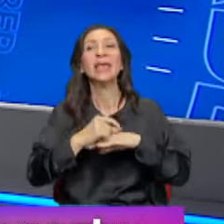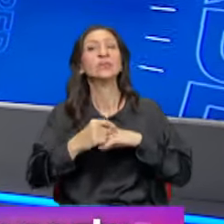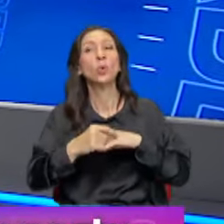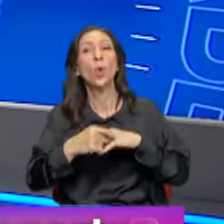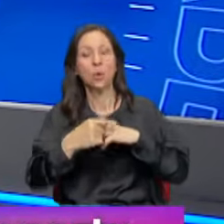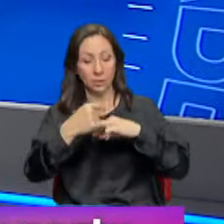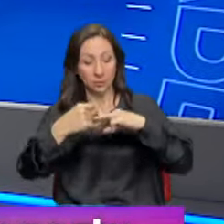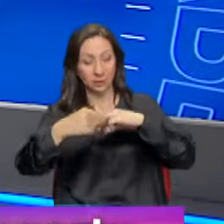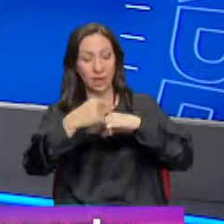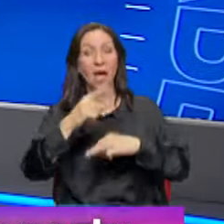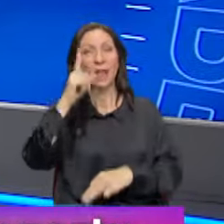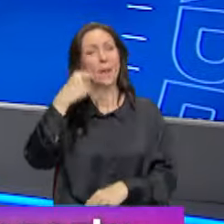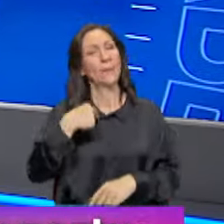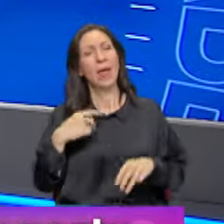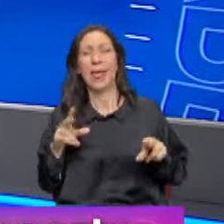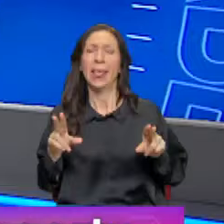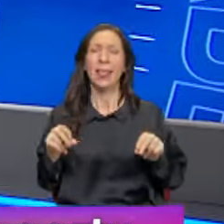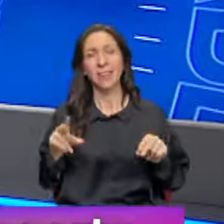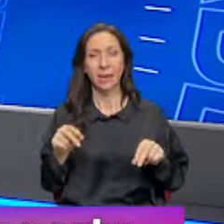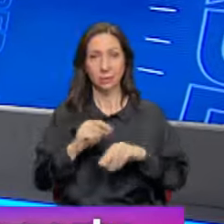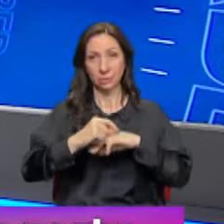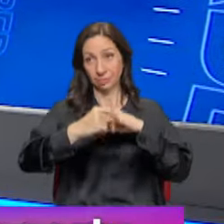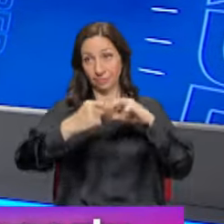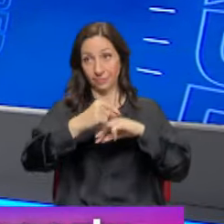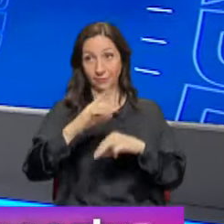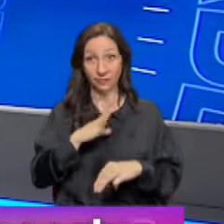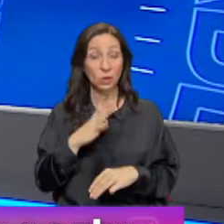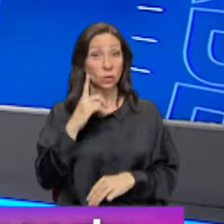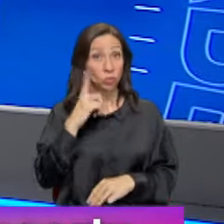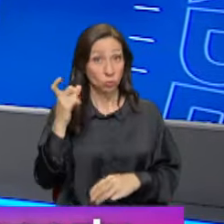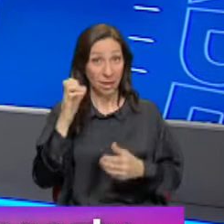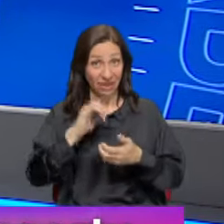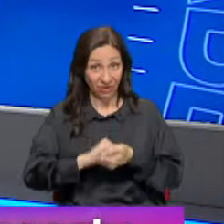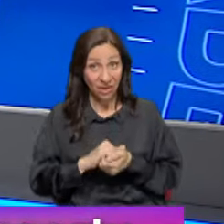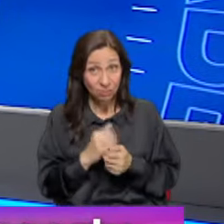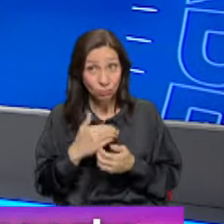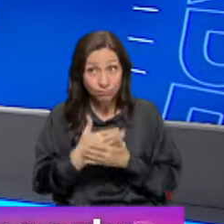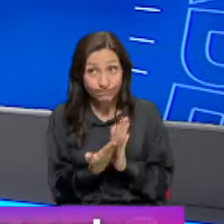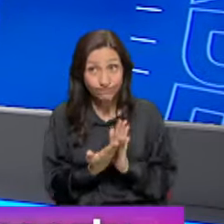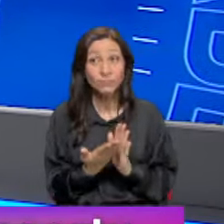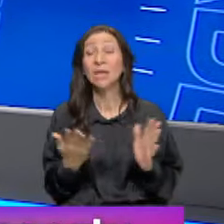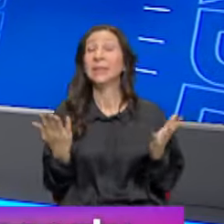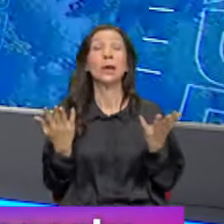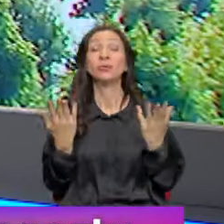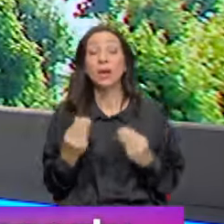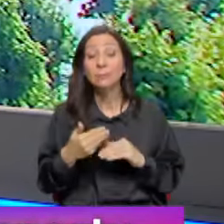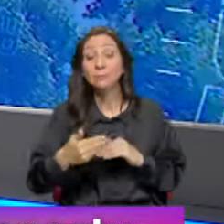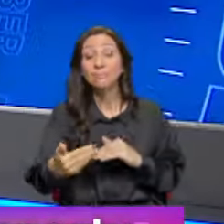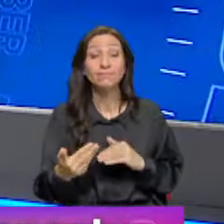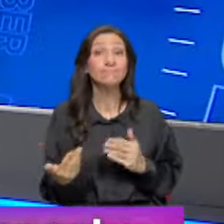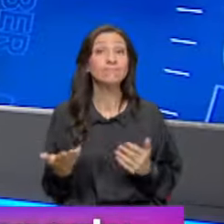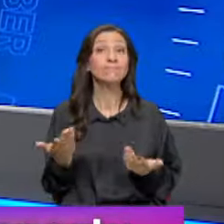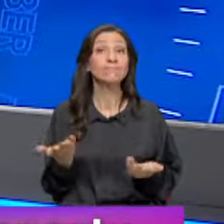yazıyordu? Allah bana yeter yazıyordu. Şimdi Cumhur İttifakı dağılıyor mu? Ne olacak önümüzdeki günlerde